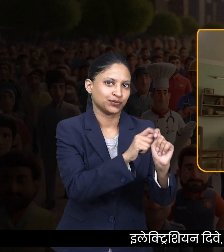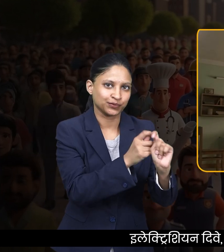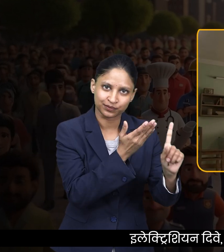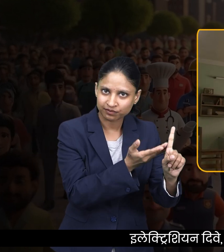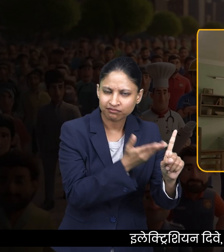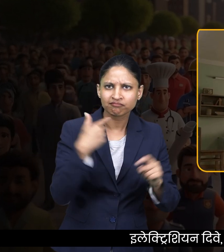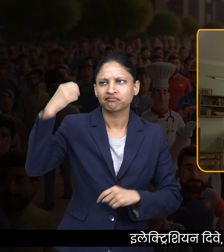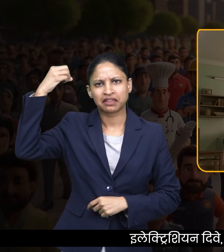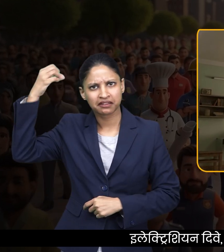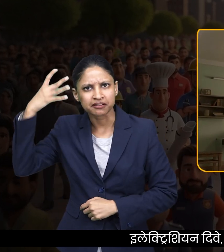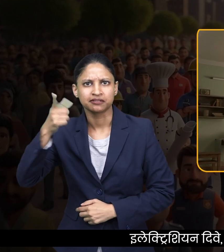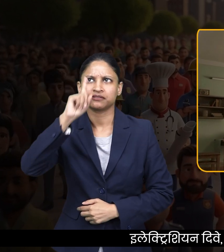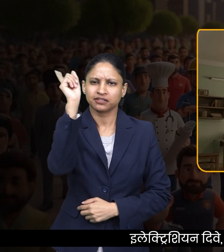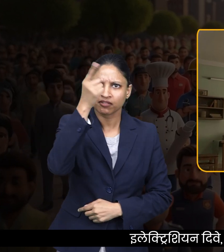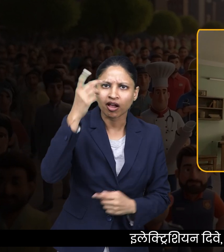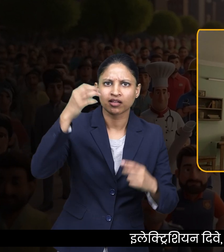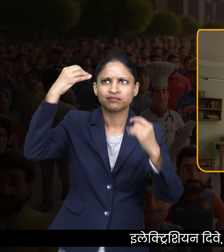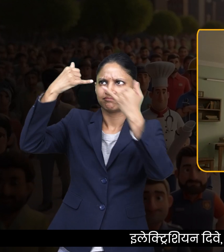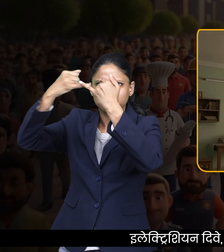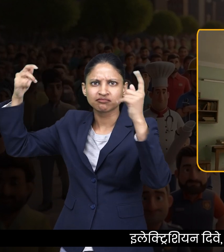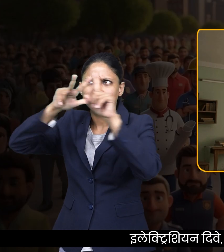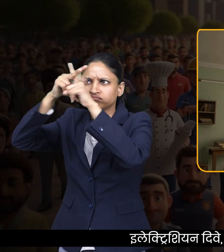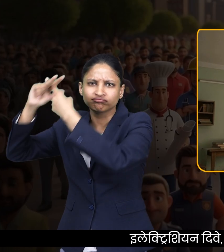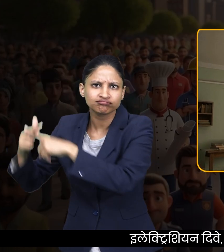इलेक्ट्रिशियन दिवे, पंखे आणि तारा दुरुस्त करतो.